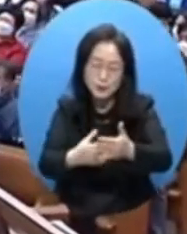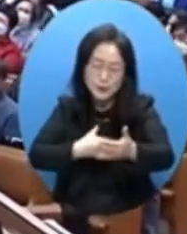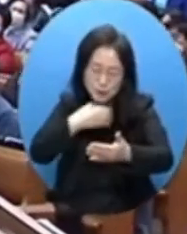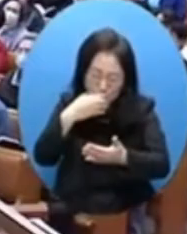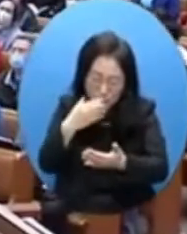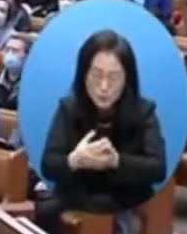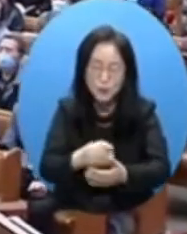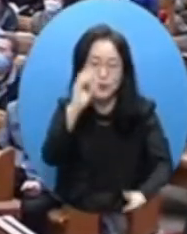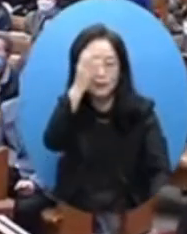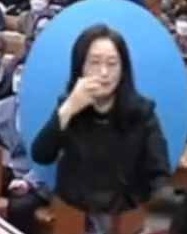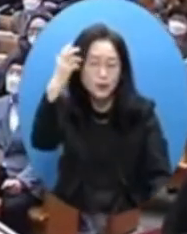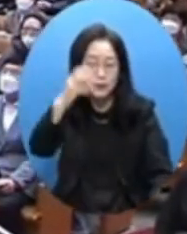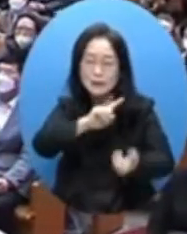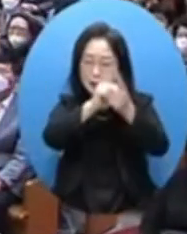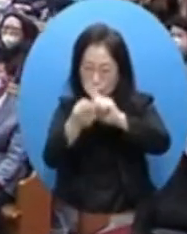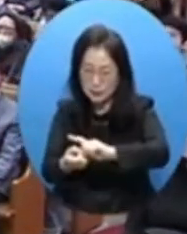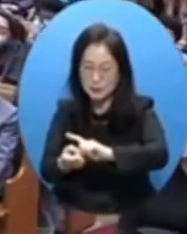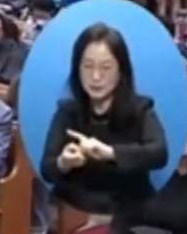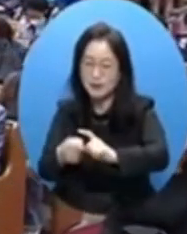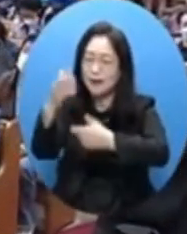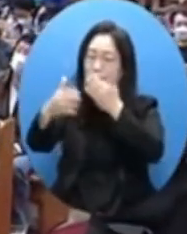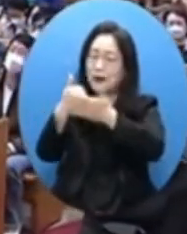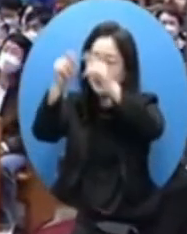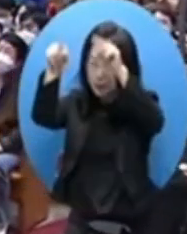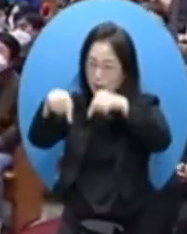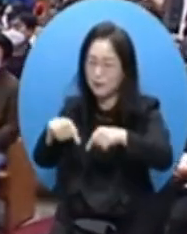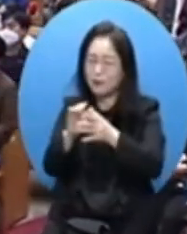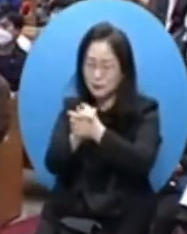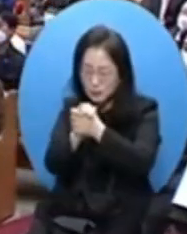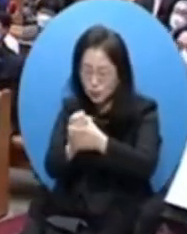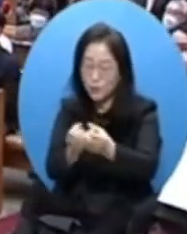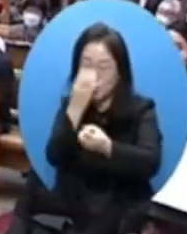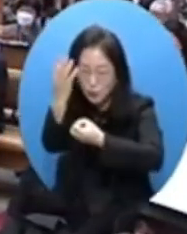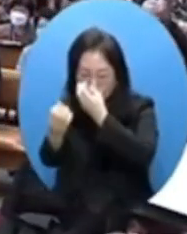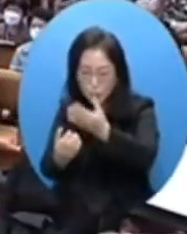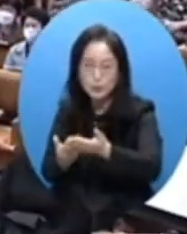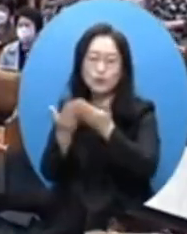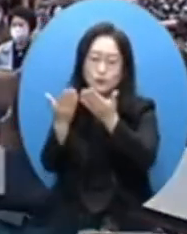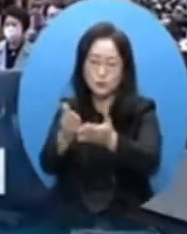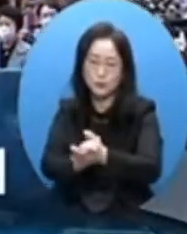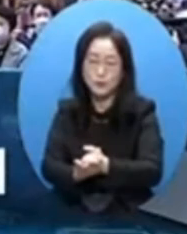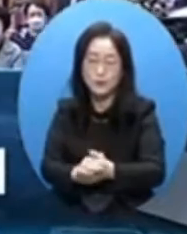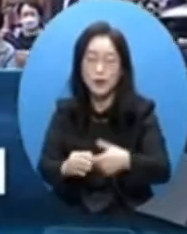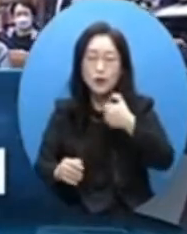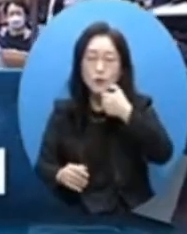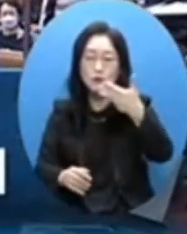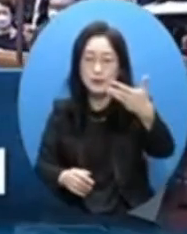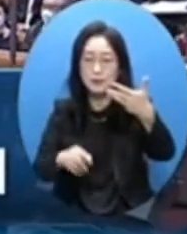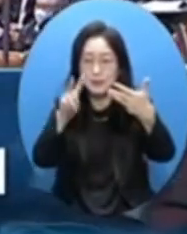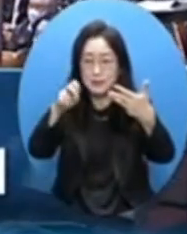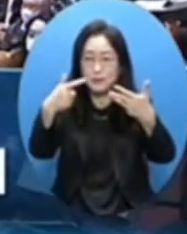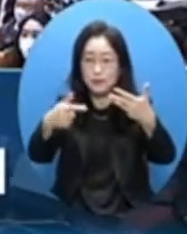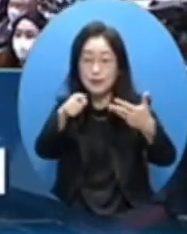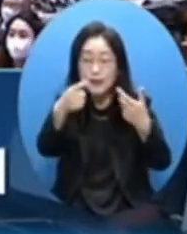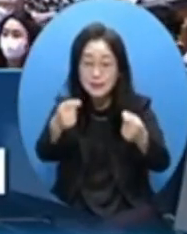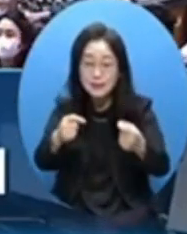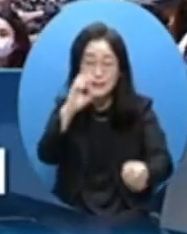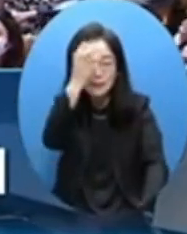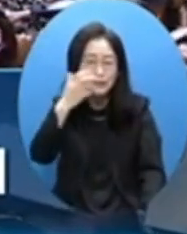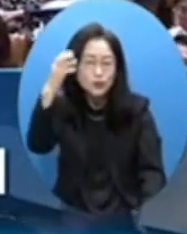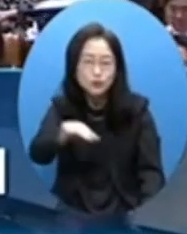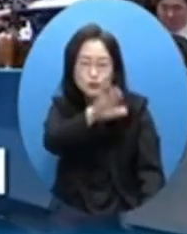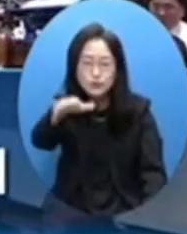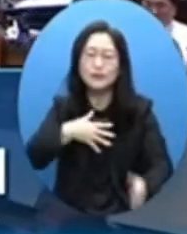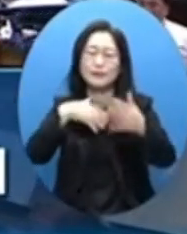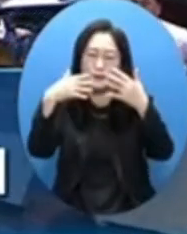주시고 성령께서 우리를 대신하여 하나님께 우리의 소원을 알아주시는 것입니다 로마서 8장 26절입니다 이같이 성령도 우리의